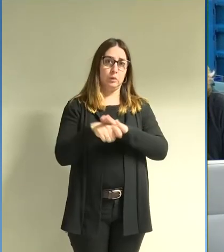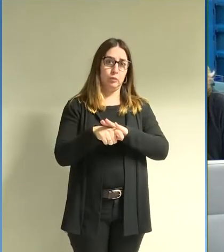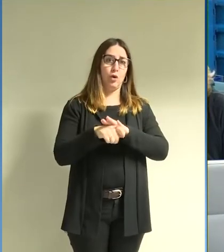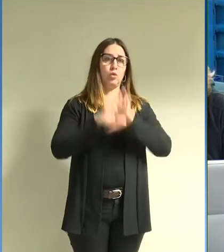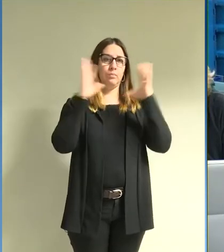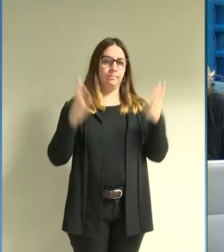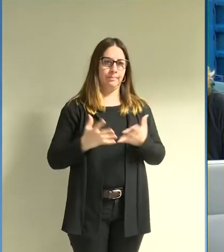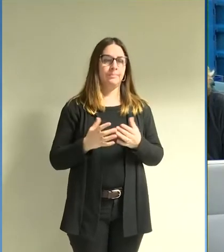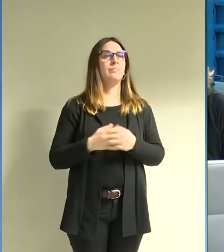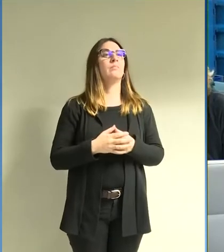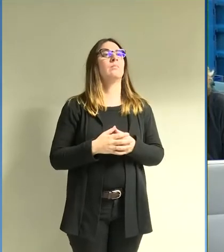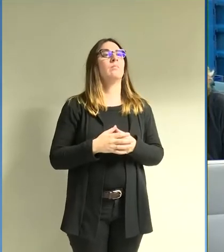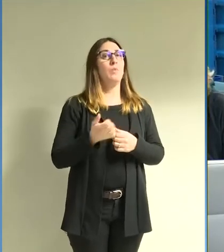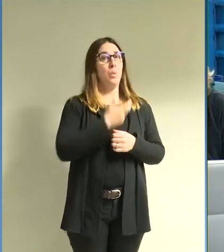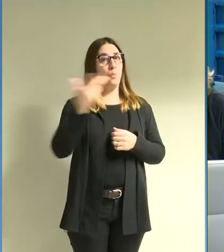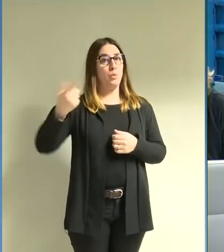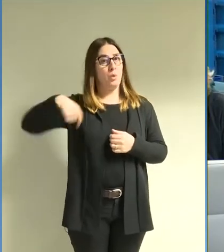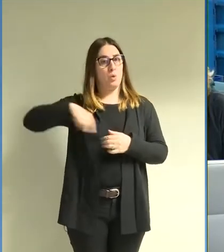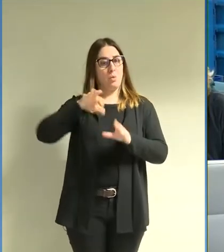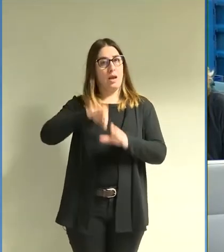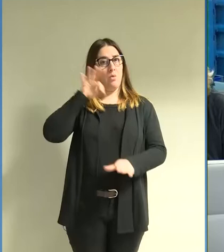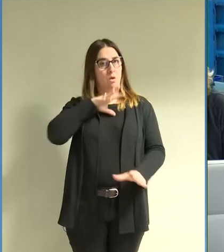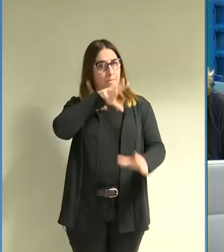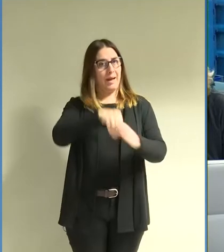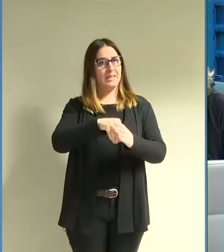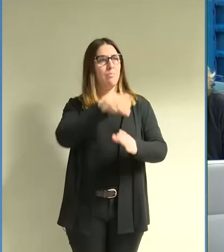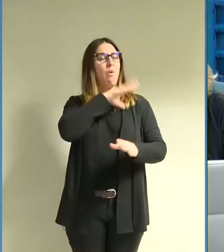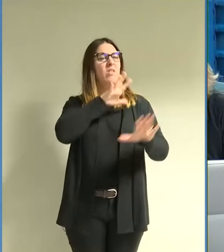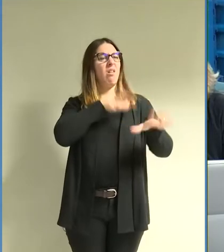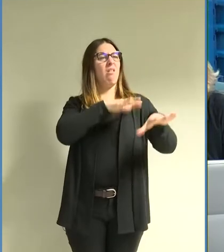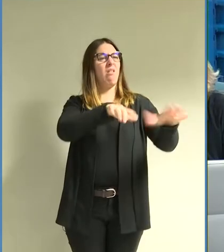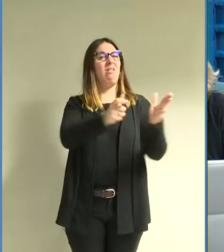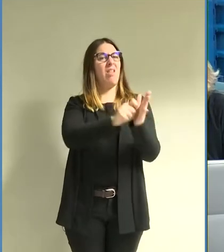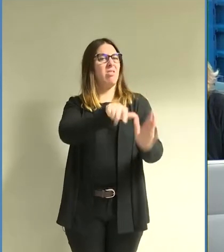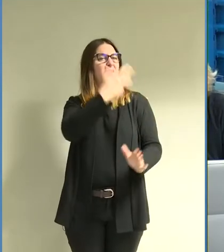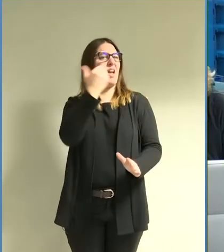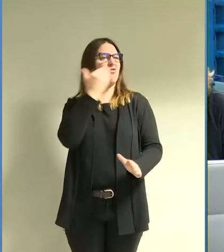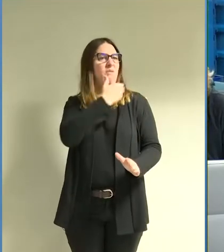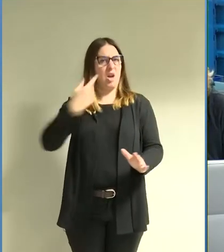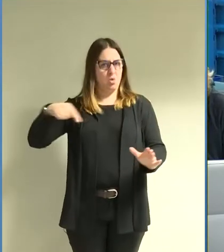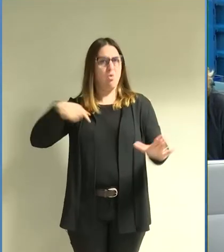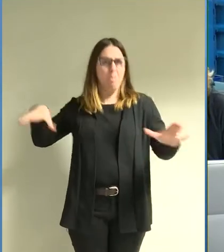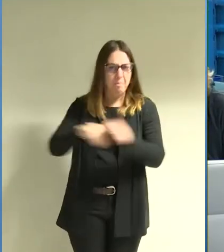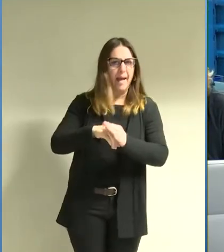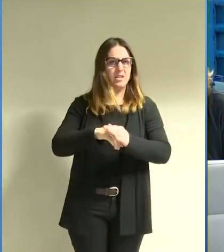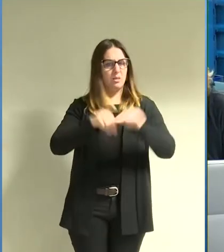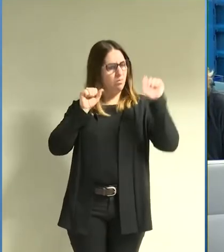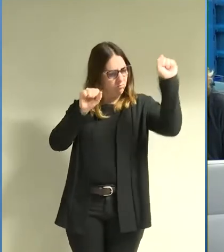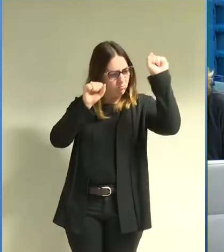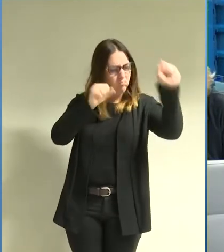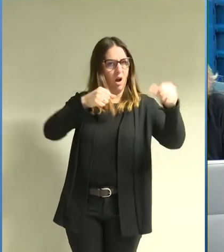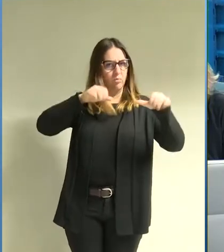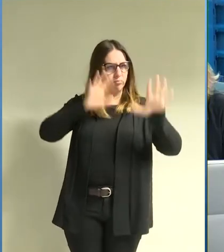pour cette raison plusieurs élus de notre groupe étions présents aux côtés des enseignants le 13 janvier en soutien